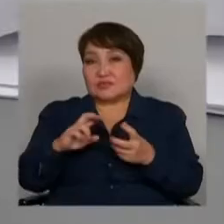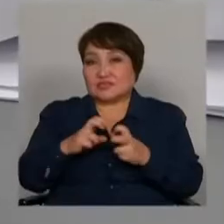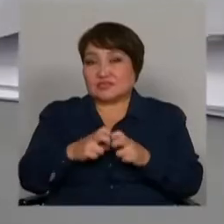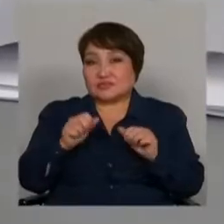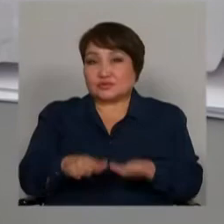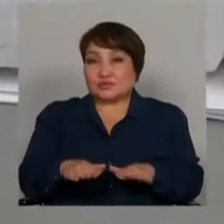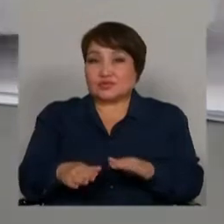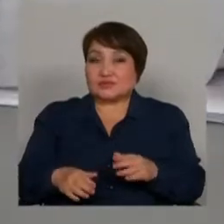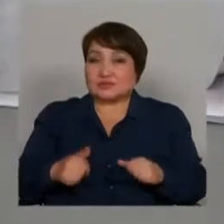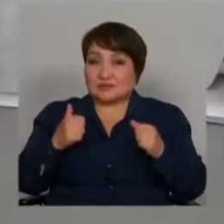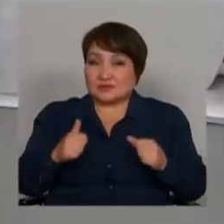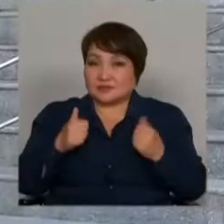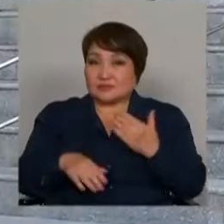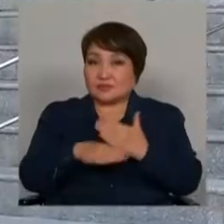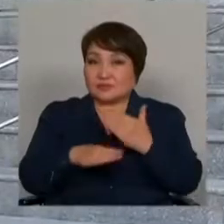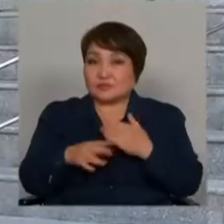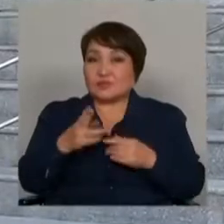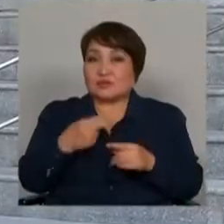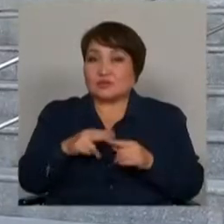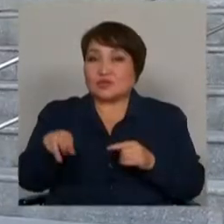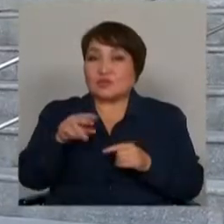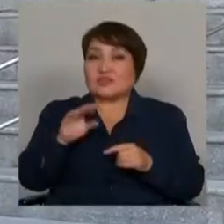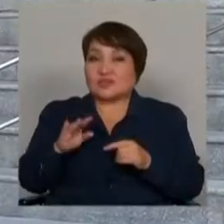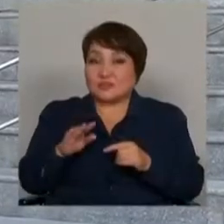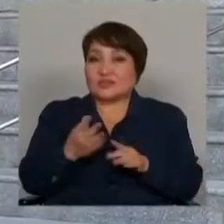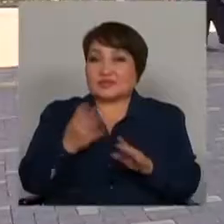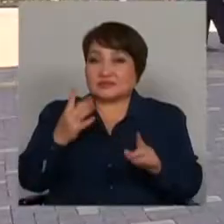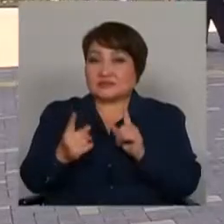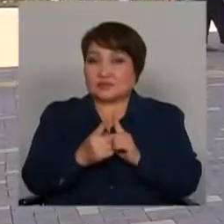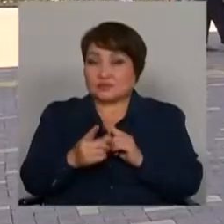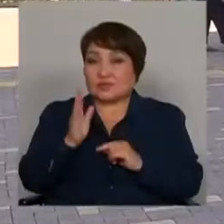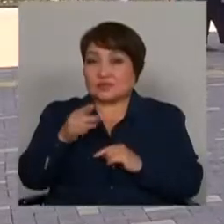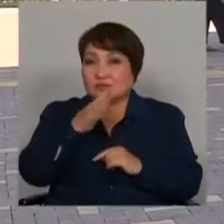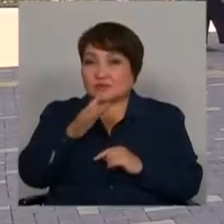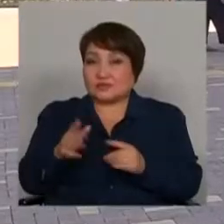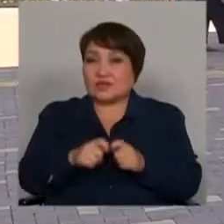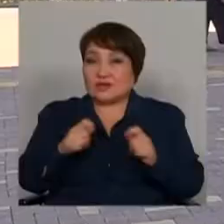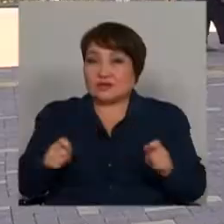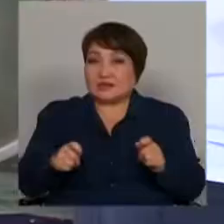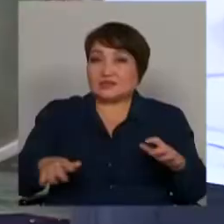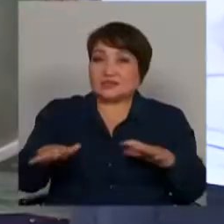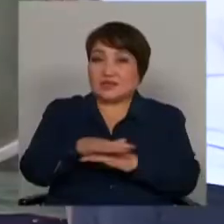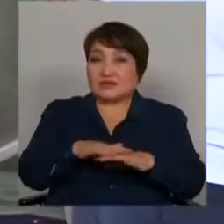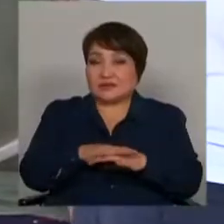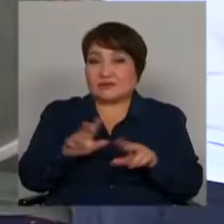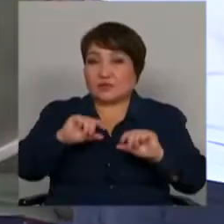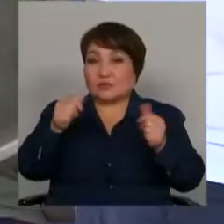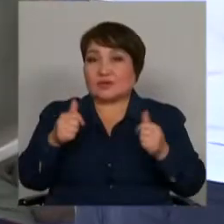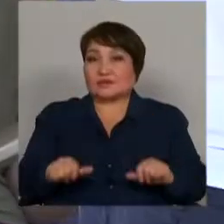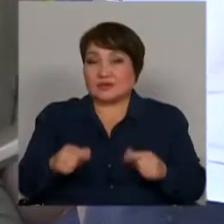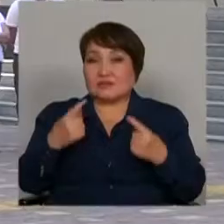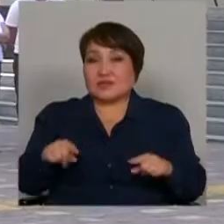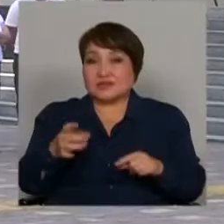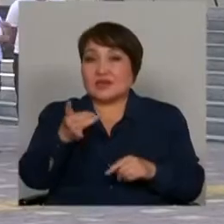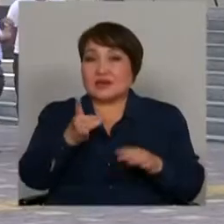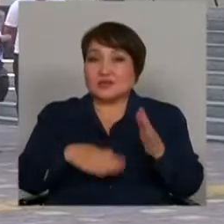қала басшысы Ерболат Досаевтың кезекті кездесуі. Алдағы уақытта мұндай ашық алаң форматында отырыс басқа аудандарда да жалғасады. Жадыра Омаржан,